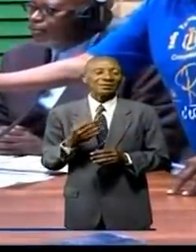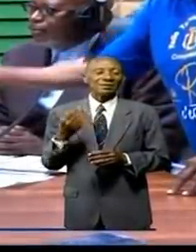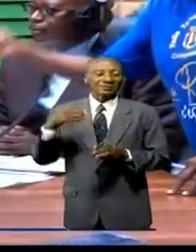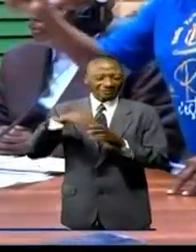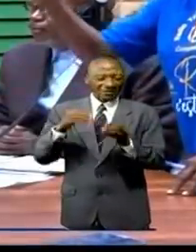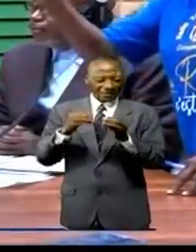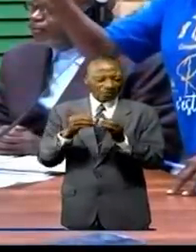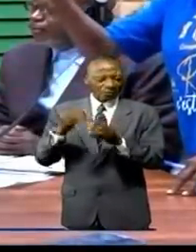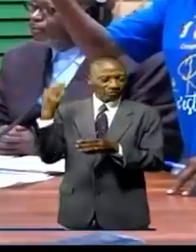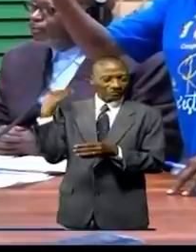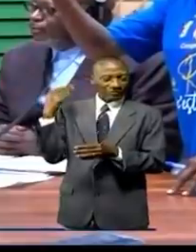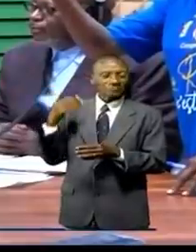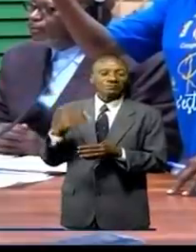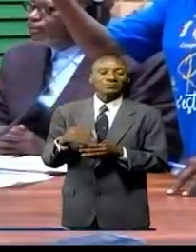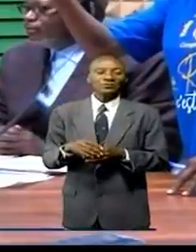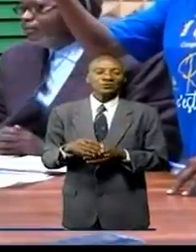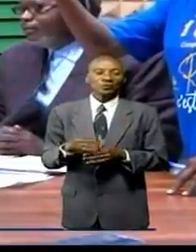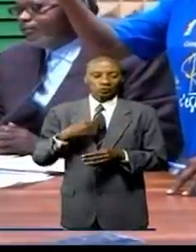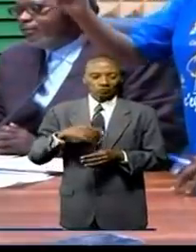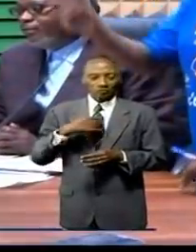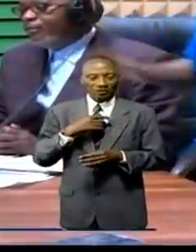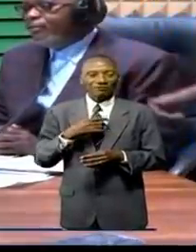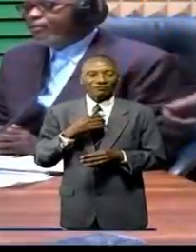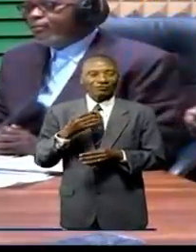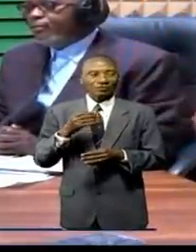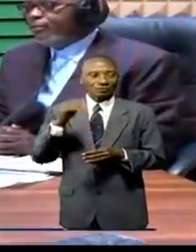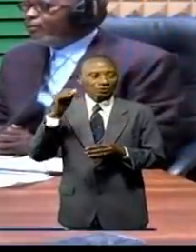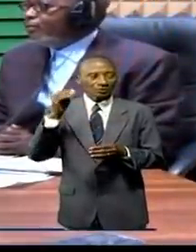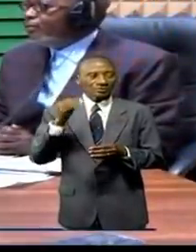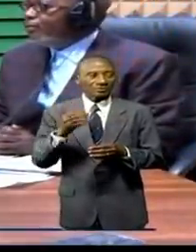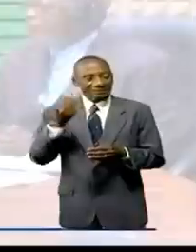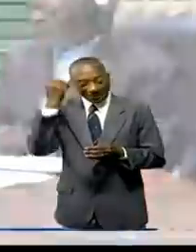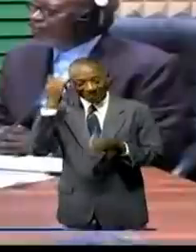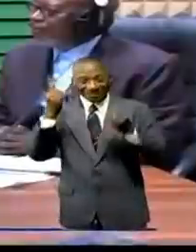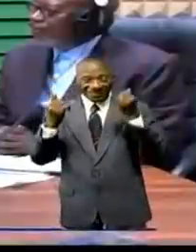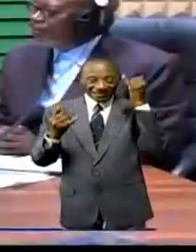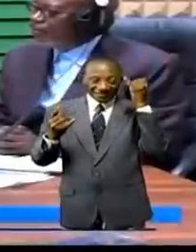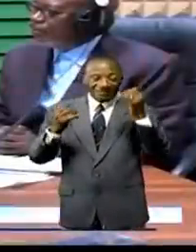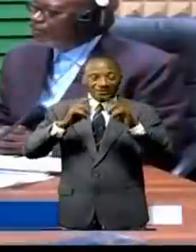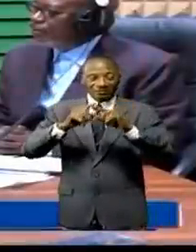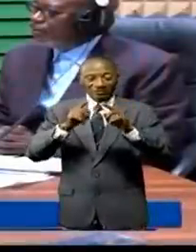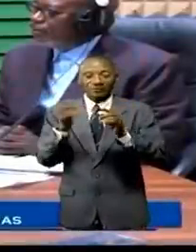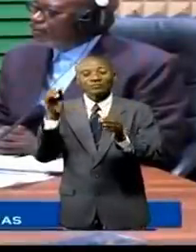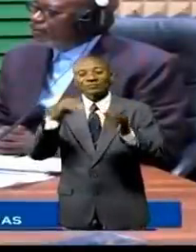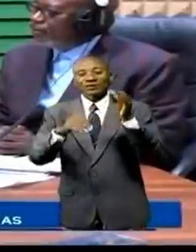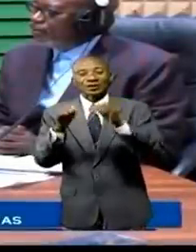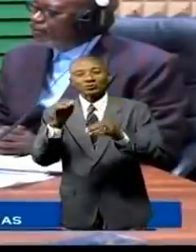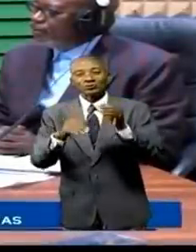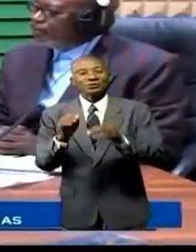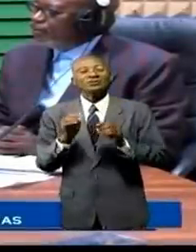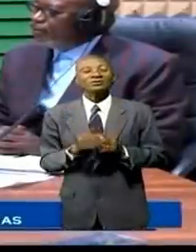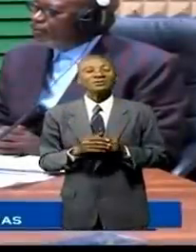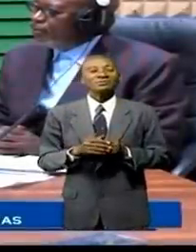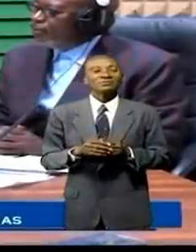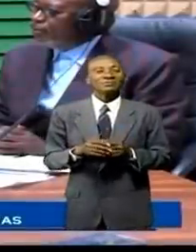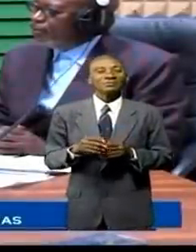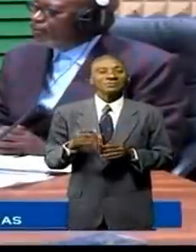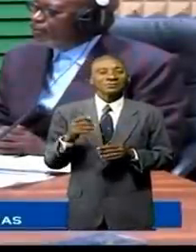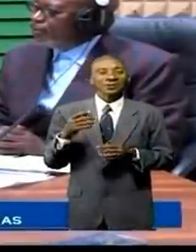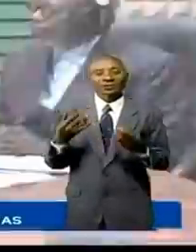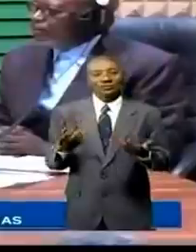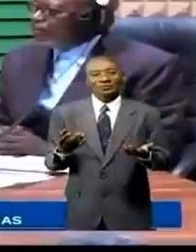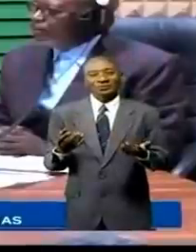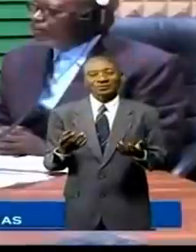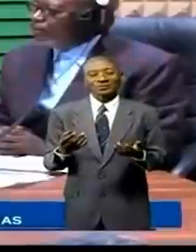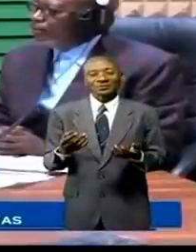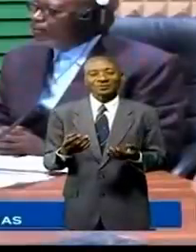des journalistes qui sont strictement télé ou des journalistes qui sont strictement radio. Parce que la télévision nationale a été représentée par son directeur général.